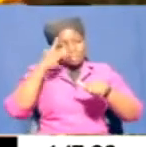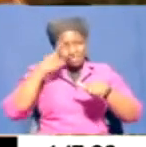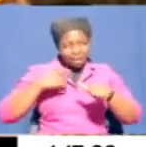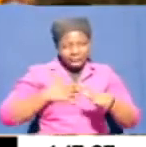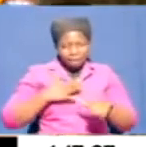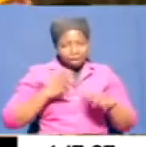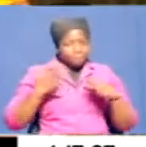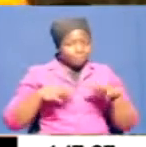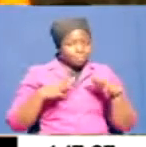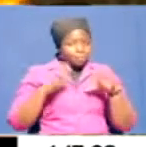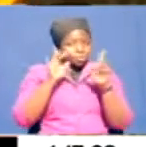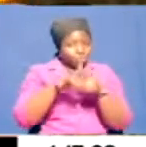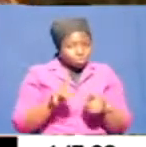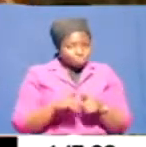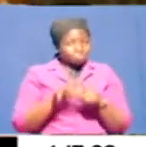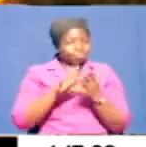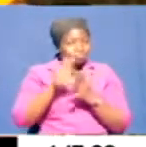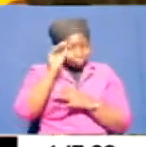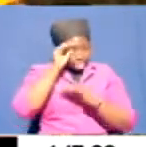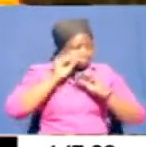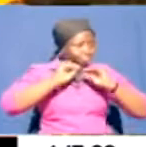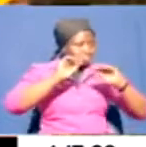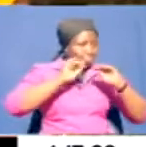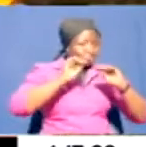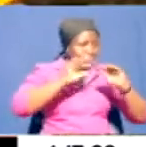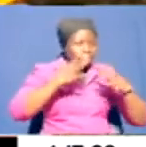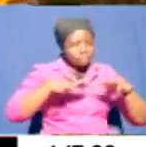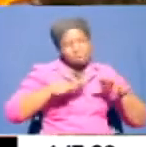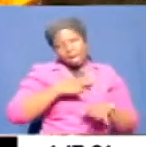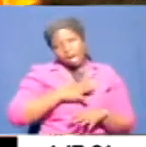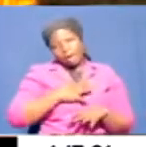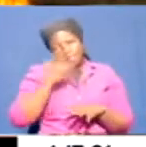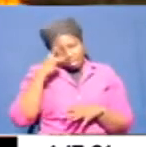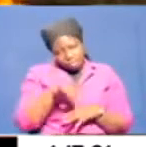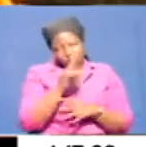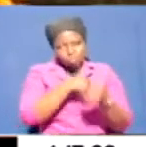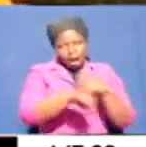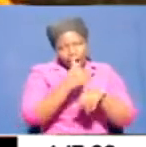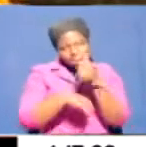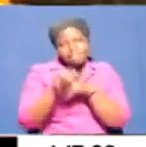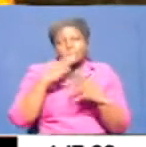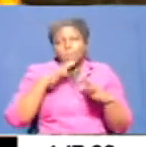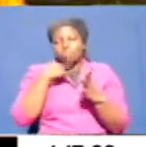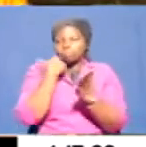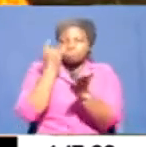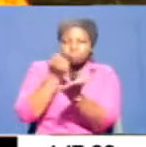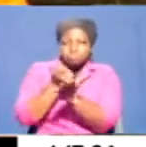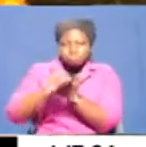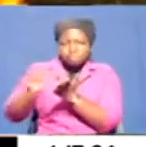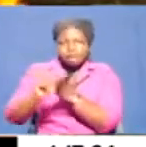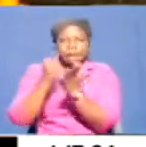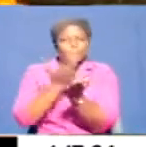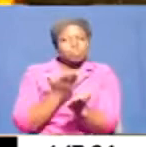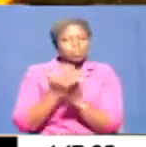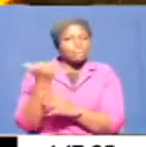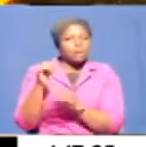tukaweze kuelimisha na tuwafahamishe wafanye bidii. Wale ambao hawajaandika hizo petitions kwa National Land Commission,